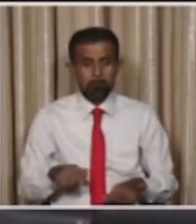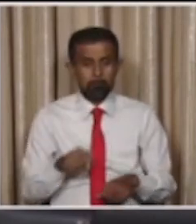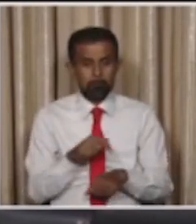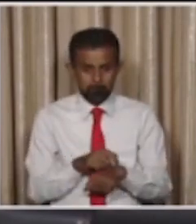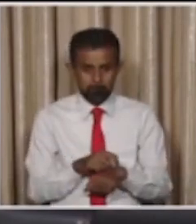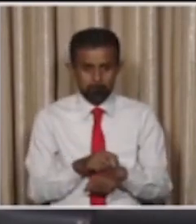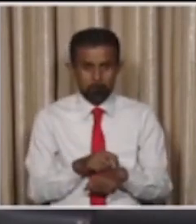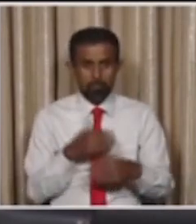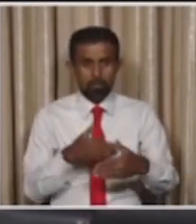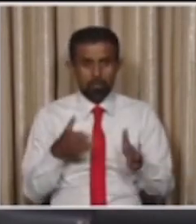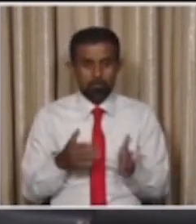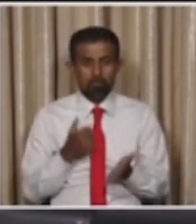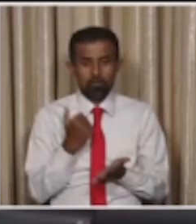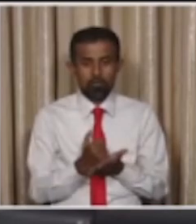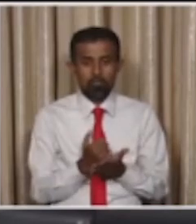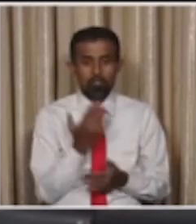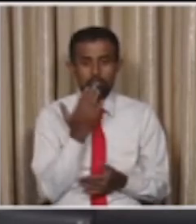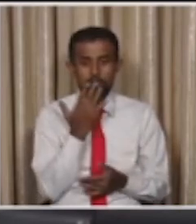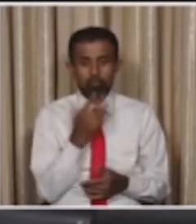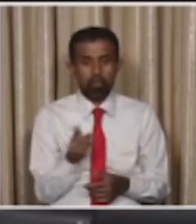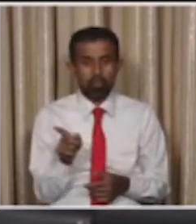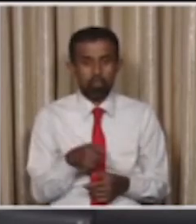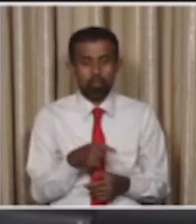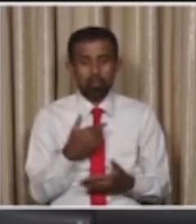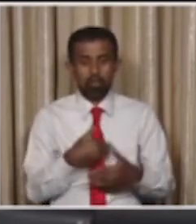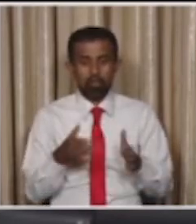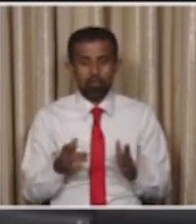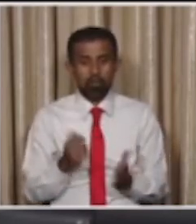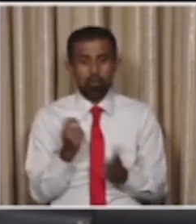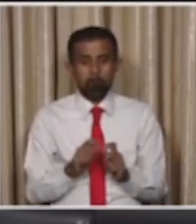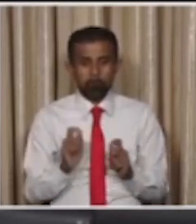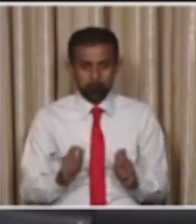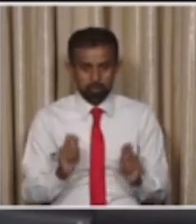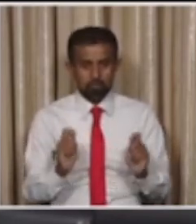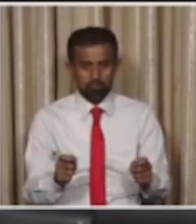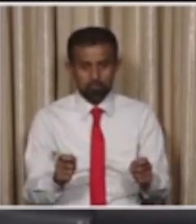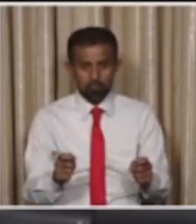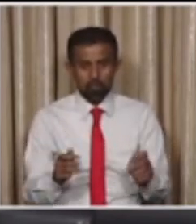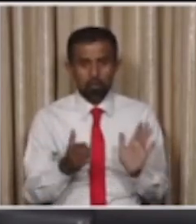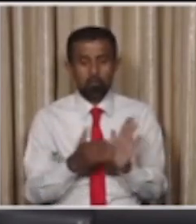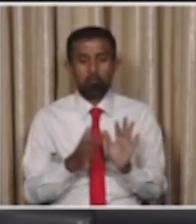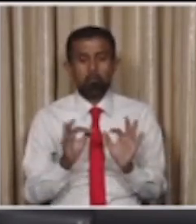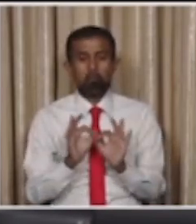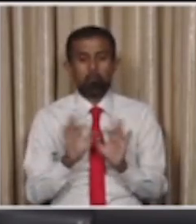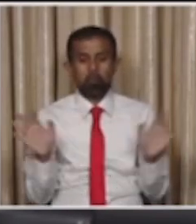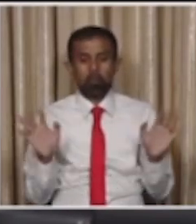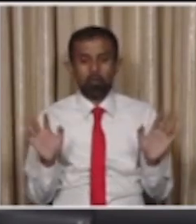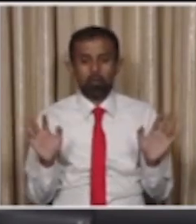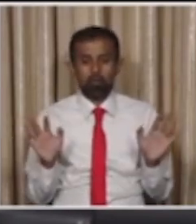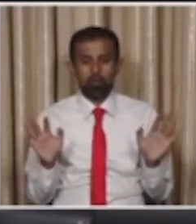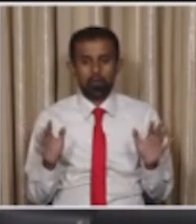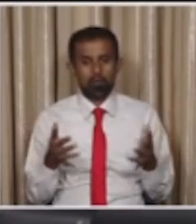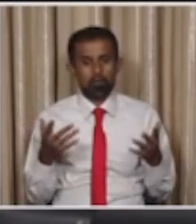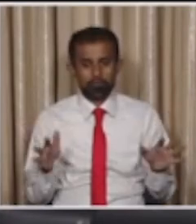වෙනකොටත් කැබිනට් පත්‍රයක් සඳුදා දිනේ කැබිනට් මණ්ඩලයට යොමු කරලා මාධ්‍යට ප්‍රකාශකයුත්